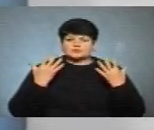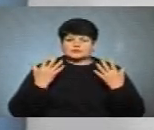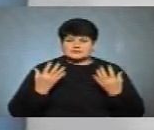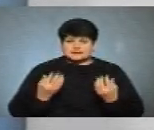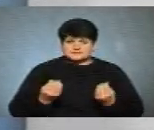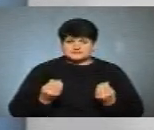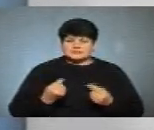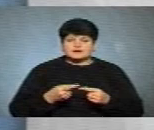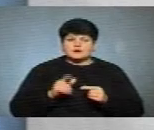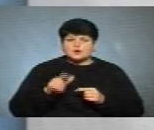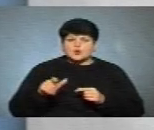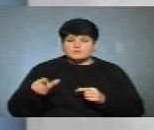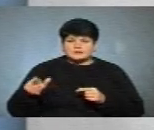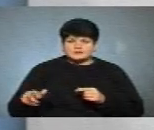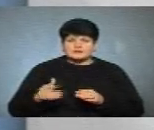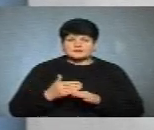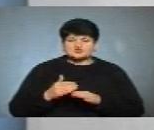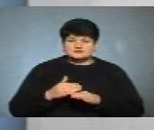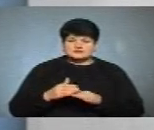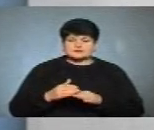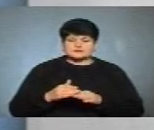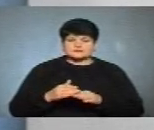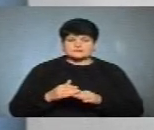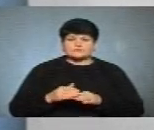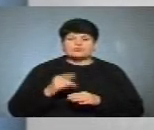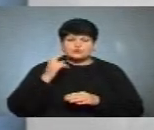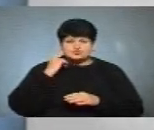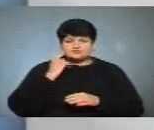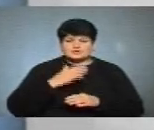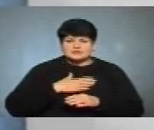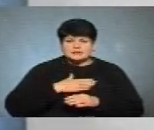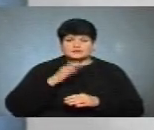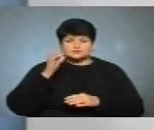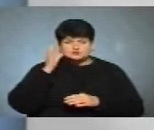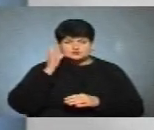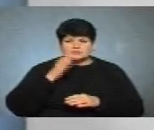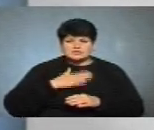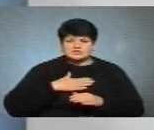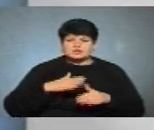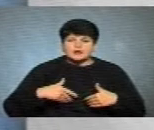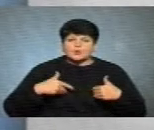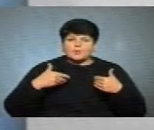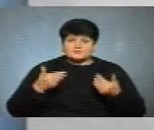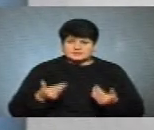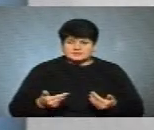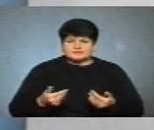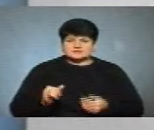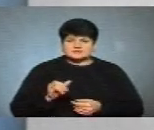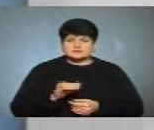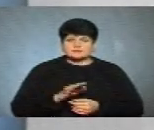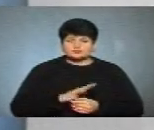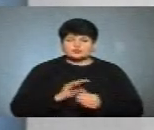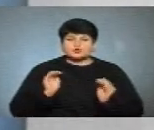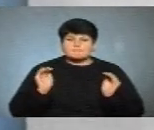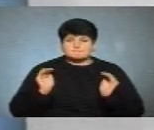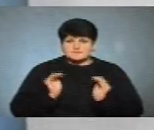все-таки громадяни, певна частина почула нас, дослухалася до наших рекомендацій, і було